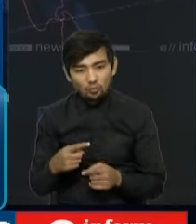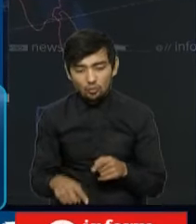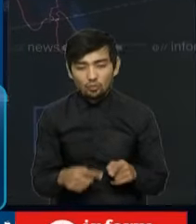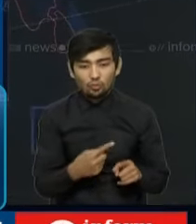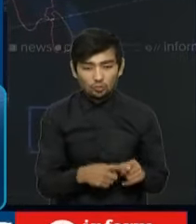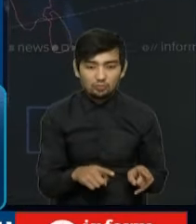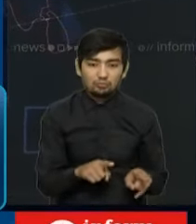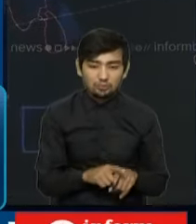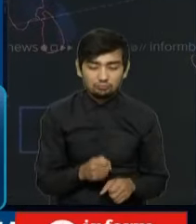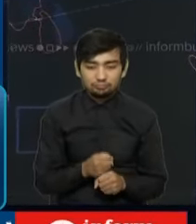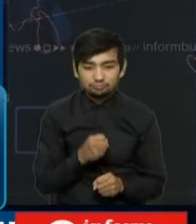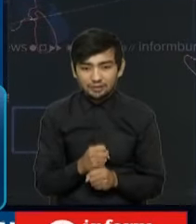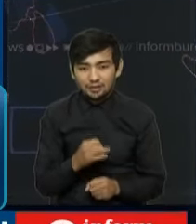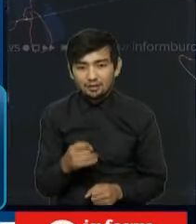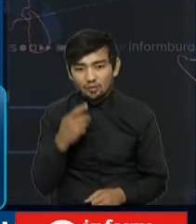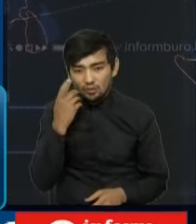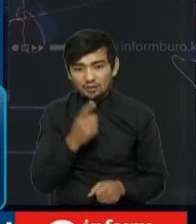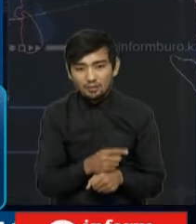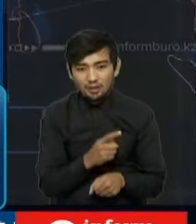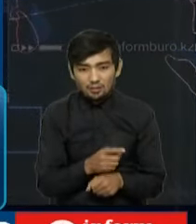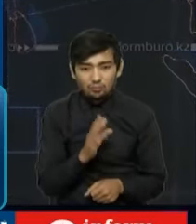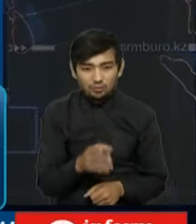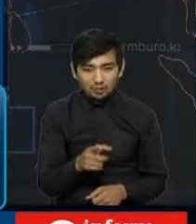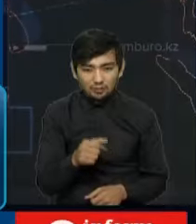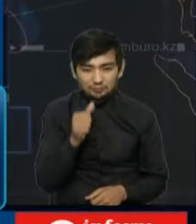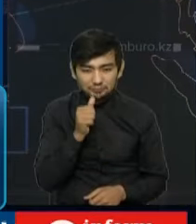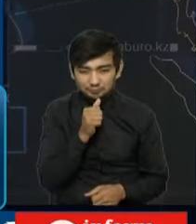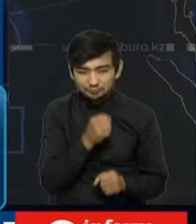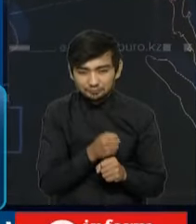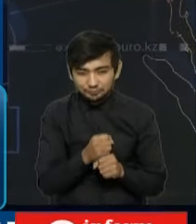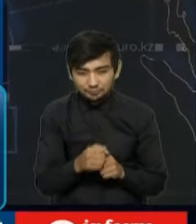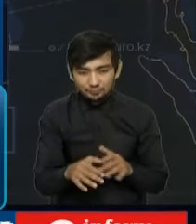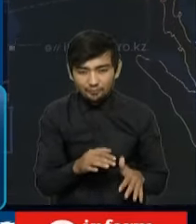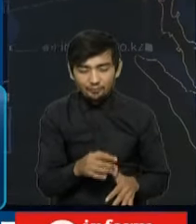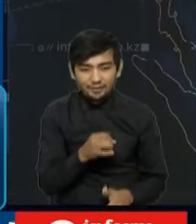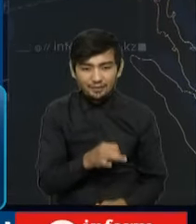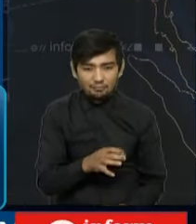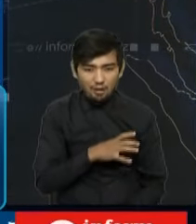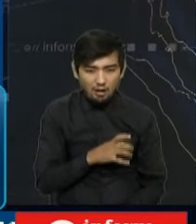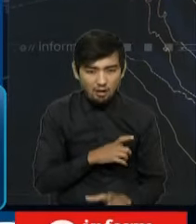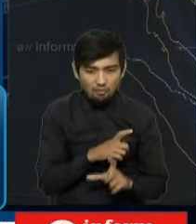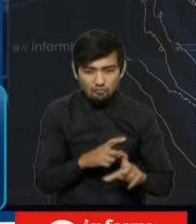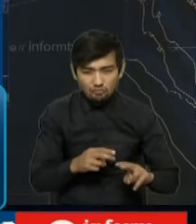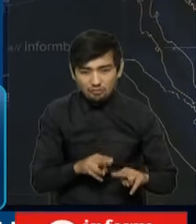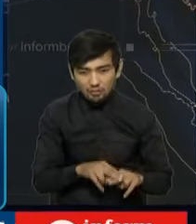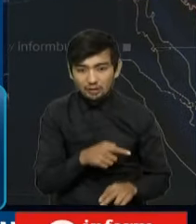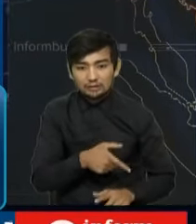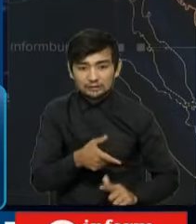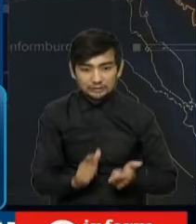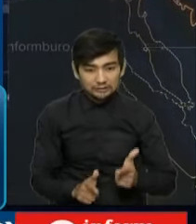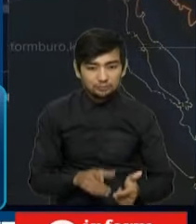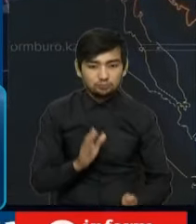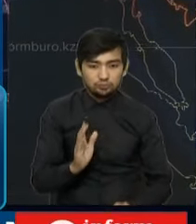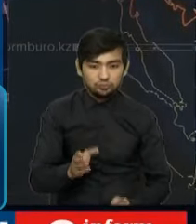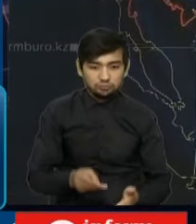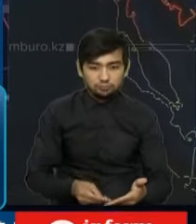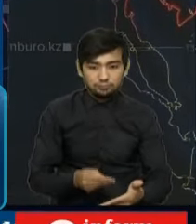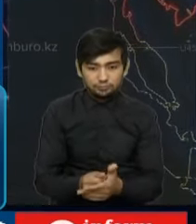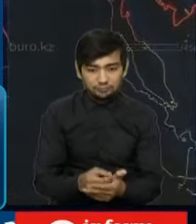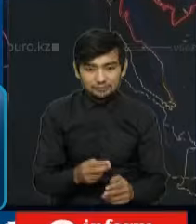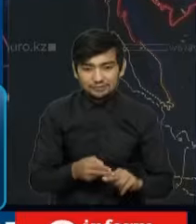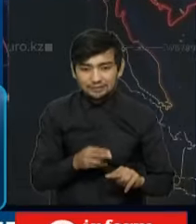работать, когда будет запрещена офшорная операция. И вот эти олигархи действительно будут платить суммы,